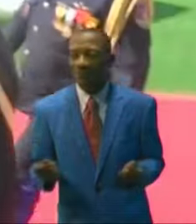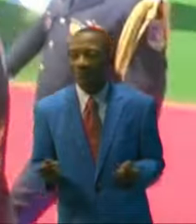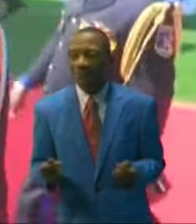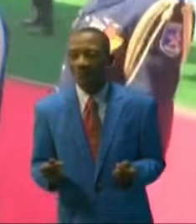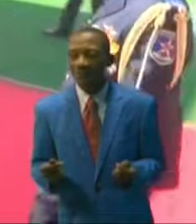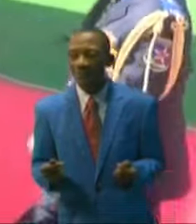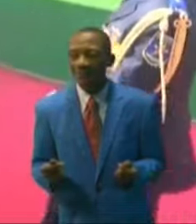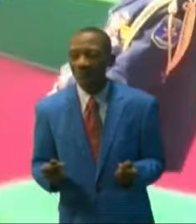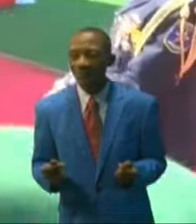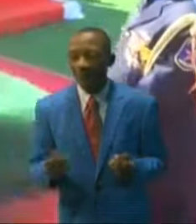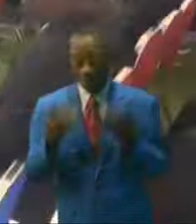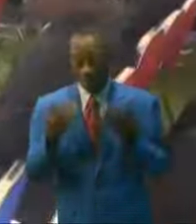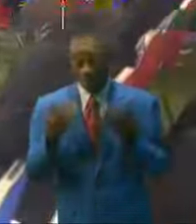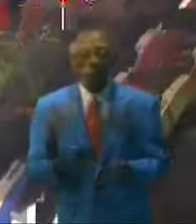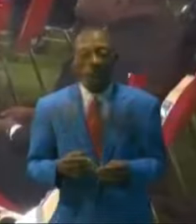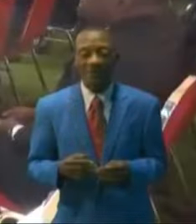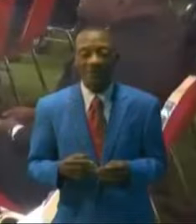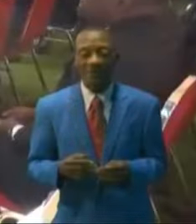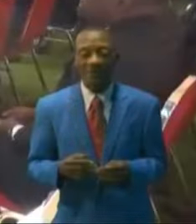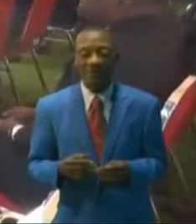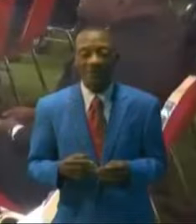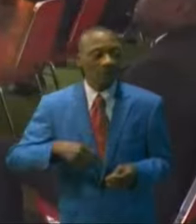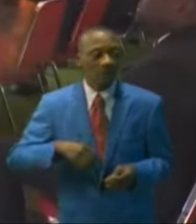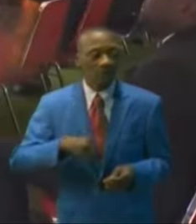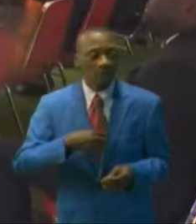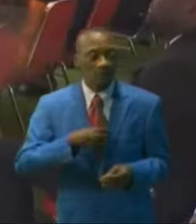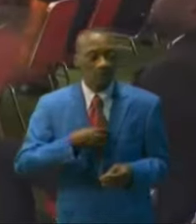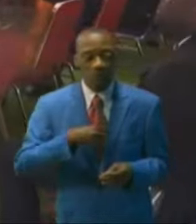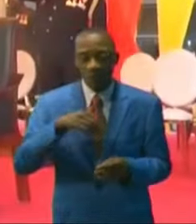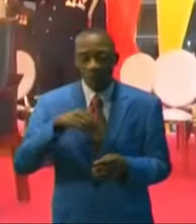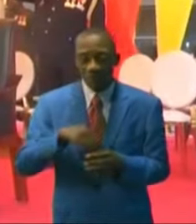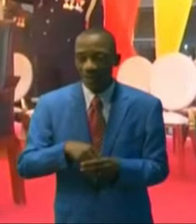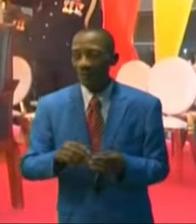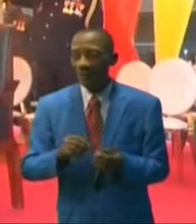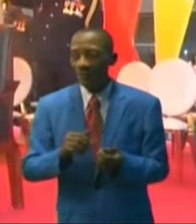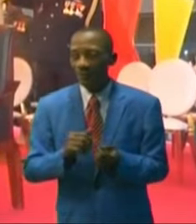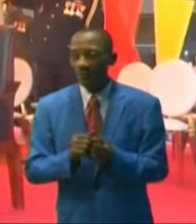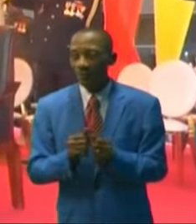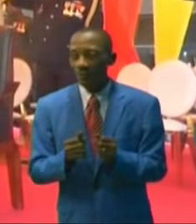la récompense de la nation. Depuis leur décennie, pour de bons et loyaux